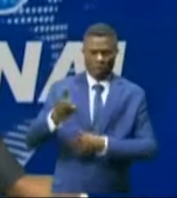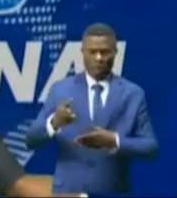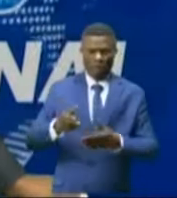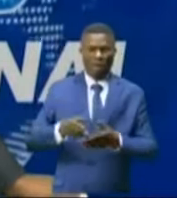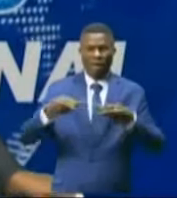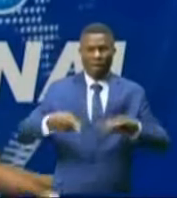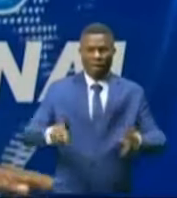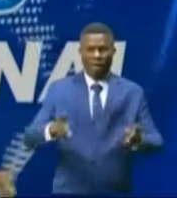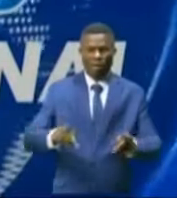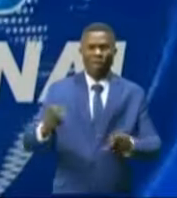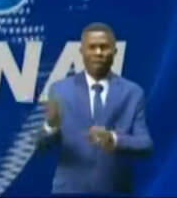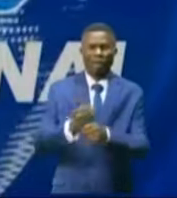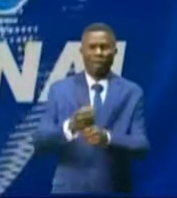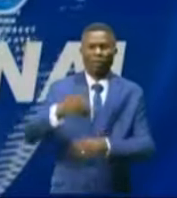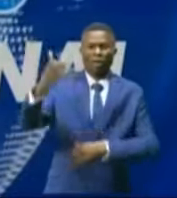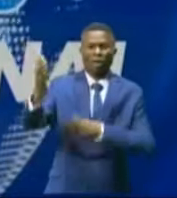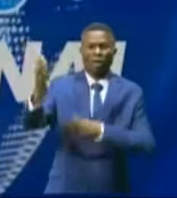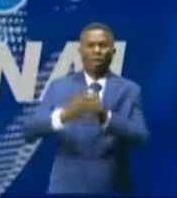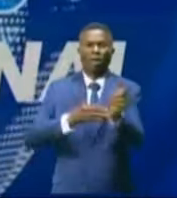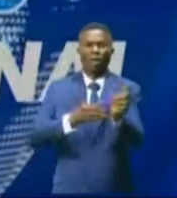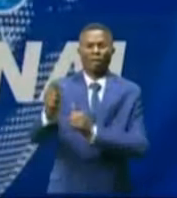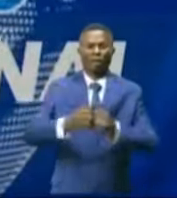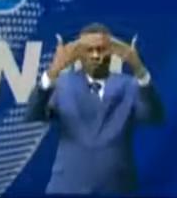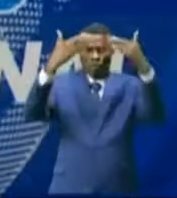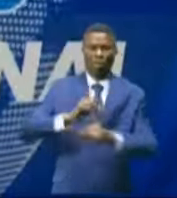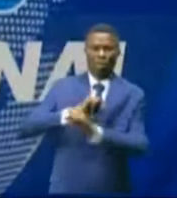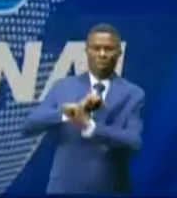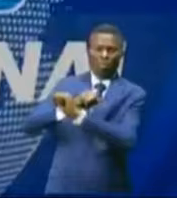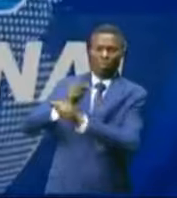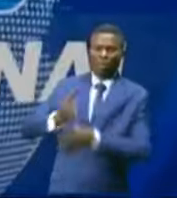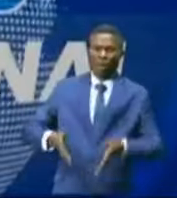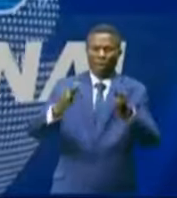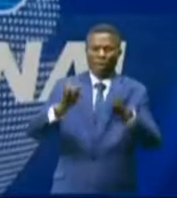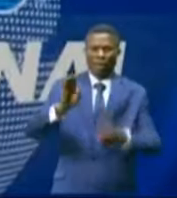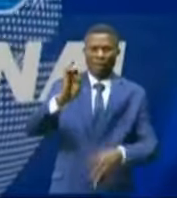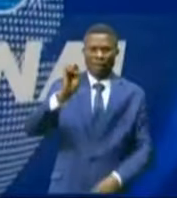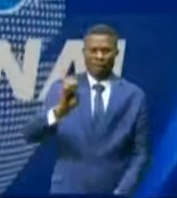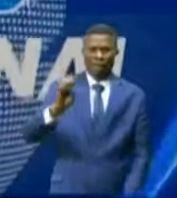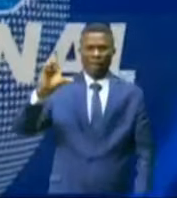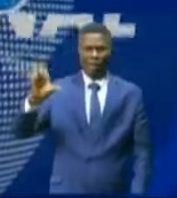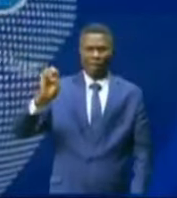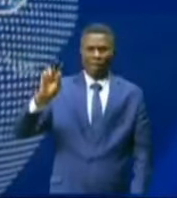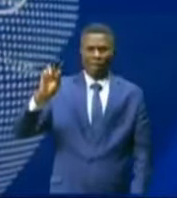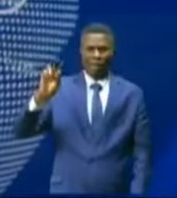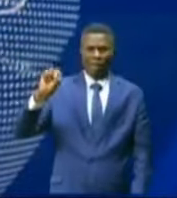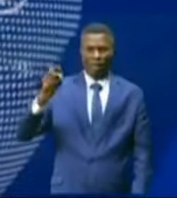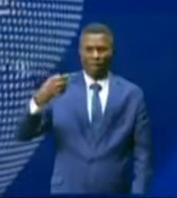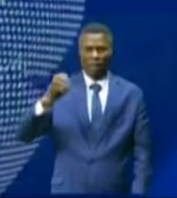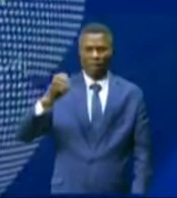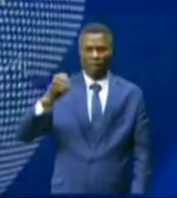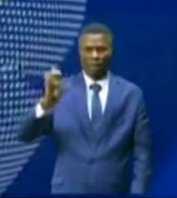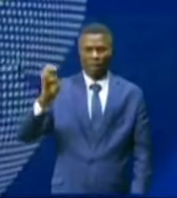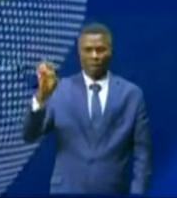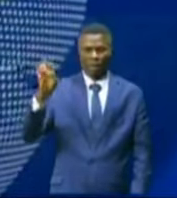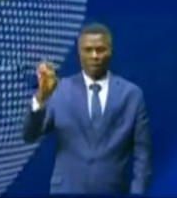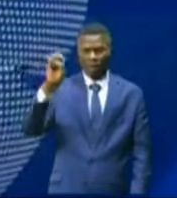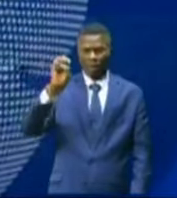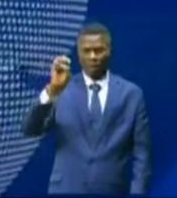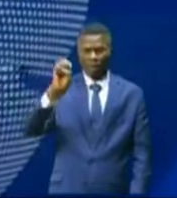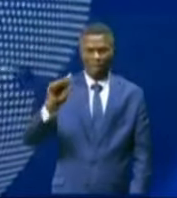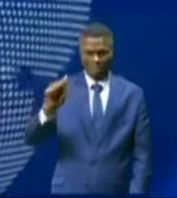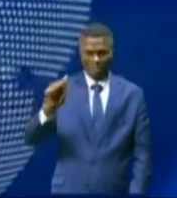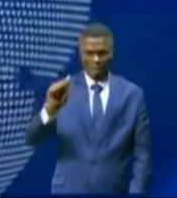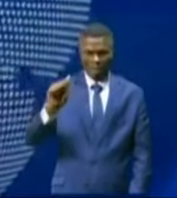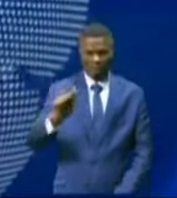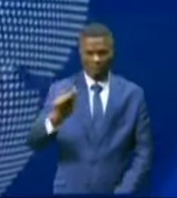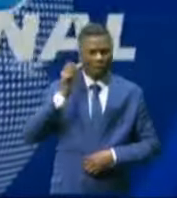le travaux des démolitions des murs soutenant de la route Elengessa. Les procès en flagrant s'est ouvert à la grande salle de la cour d'appel de la